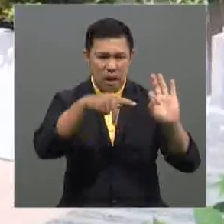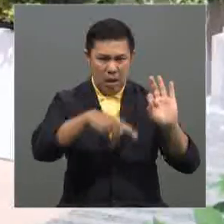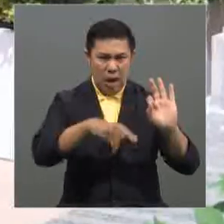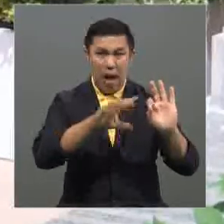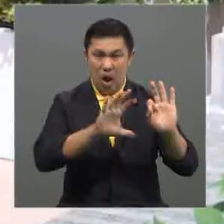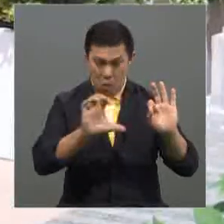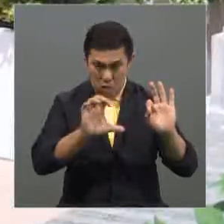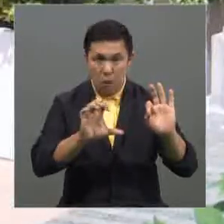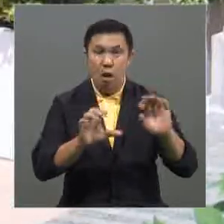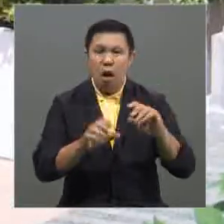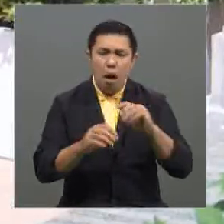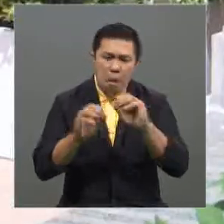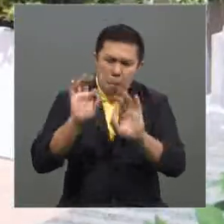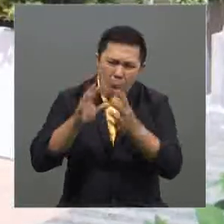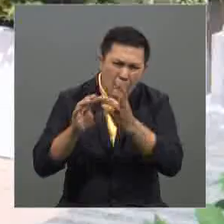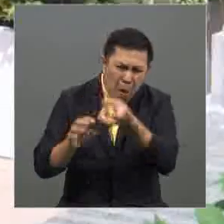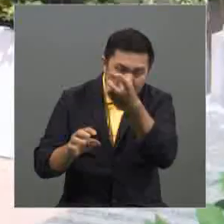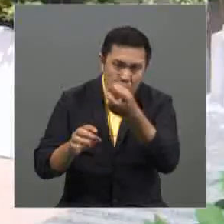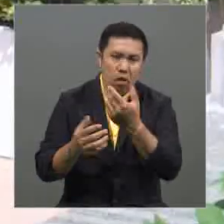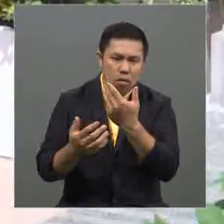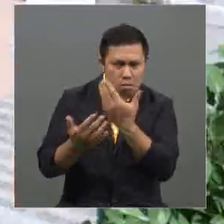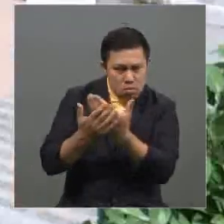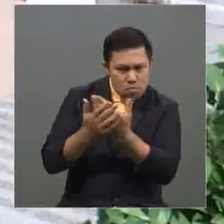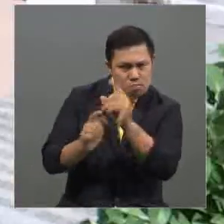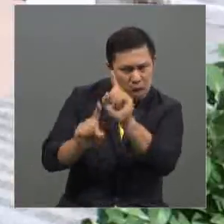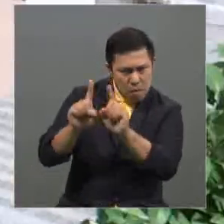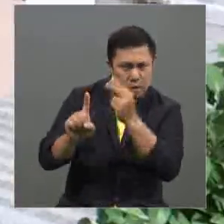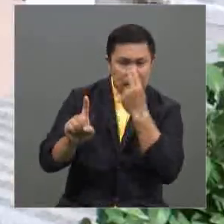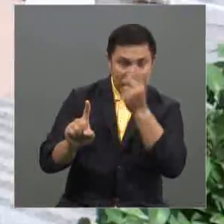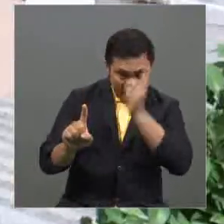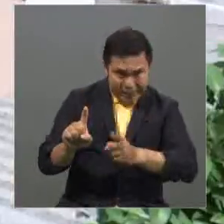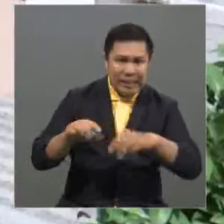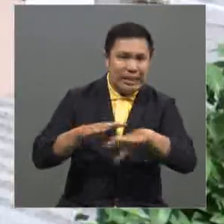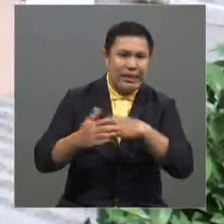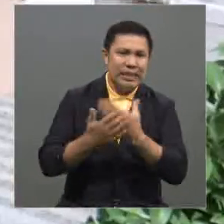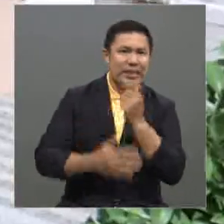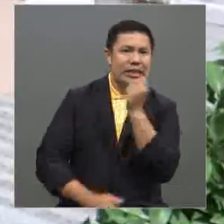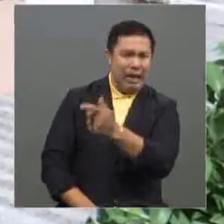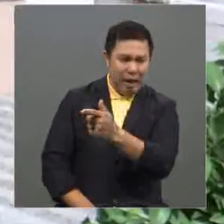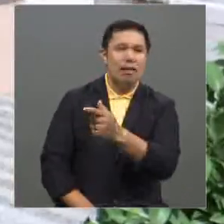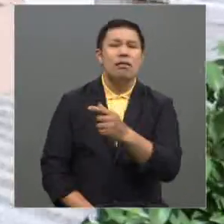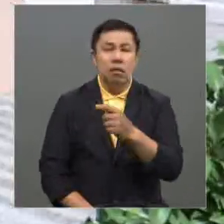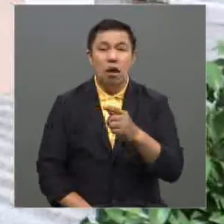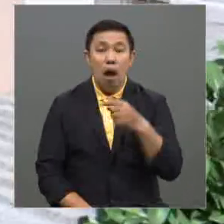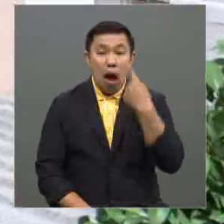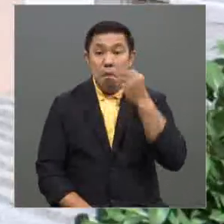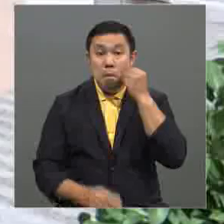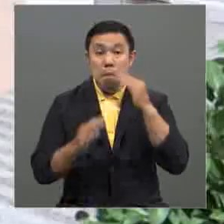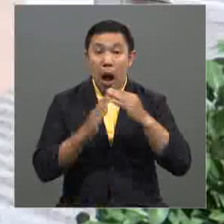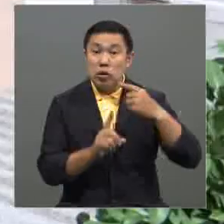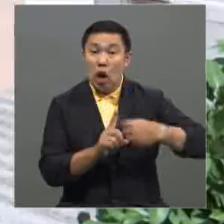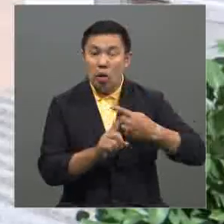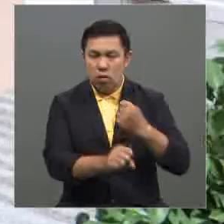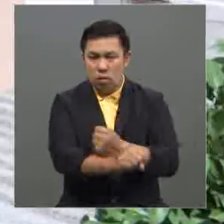ส่วนที่เสียหายบางส่วนครับจะประเมินราคาความเสียหายตามจริงและจ่ายตามจำนวนจริงสำหรับกรณีผู้เช่าบ้านนั้นจะจ่